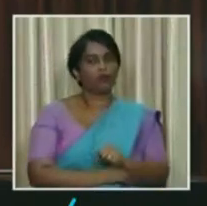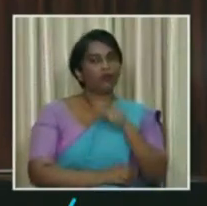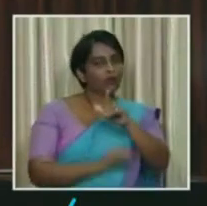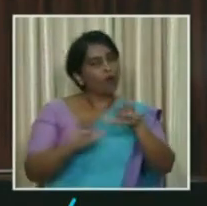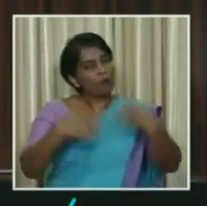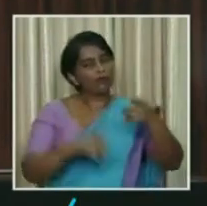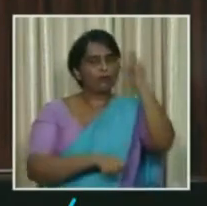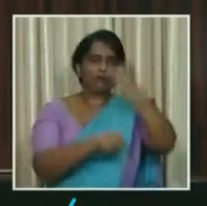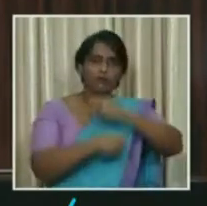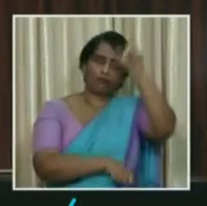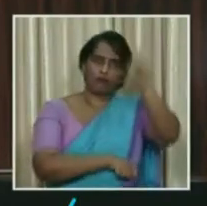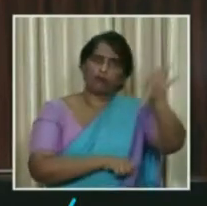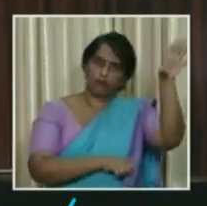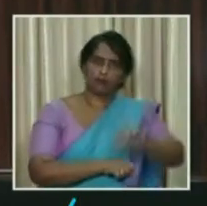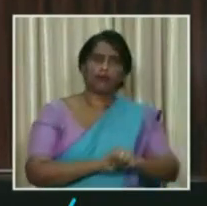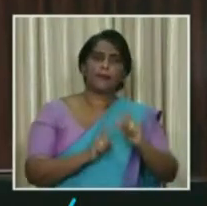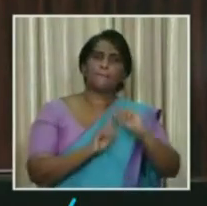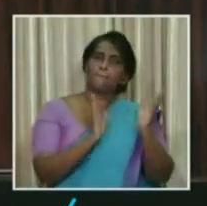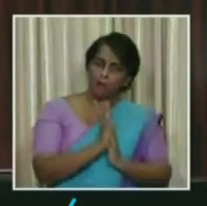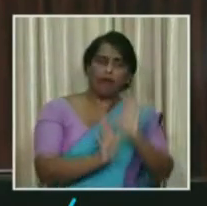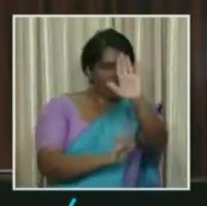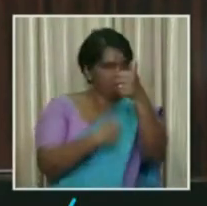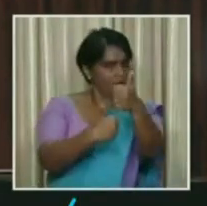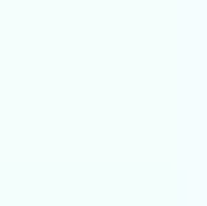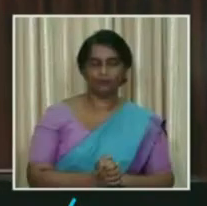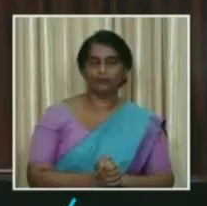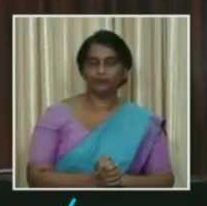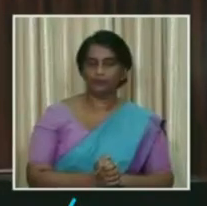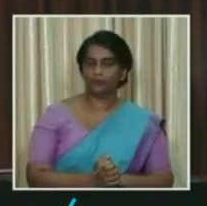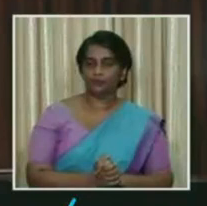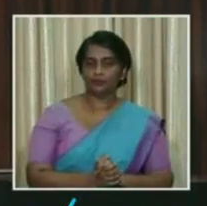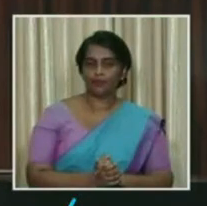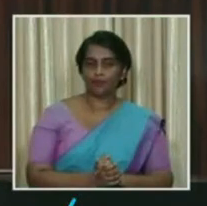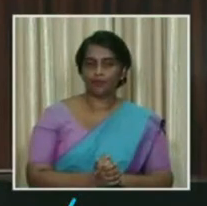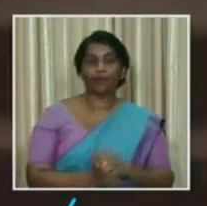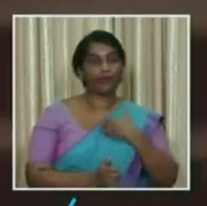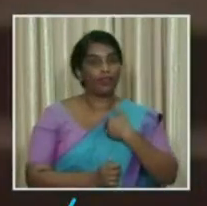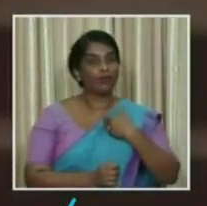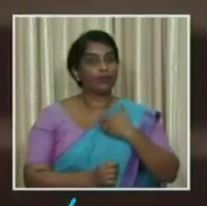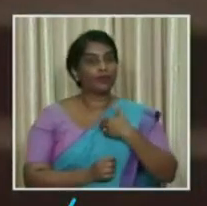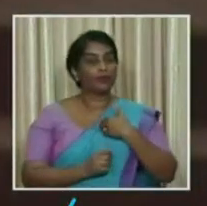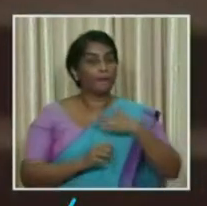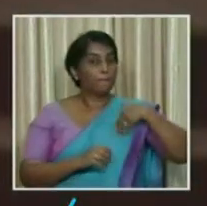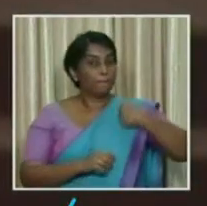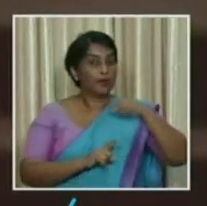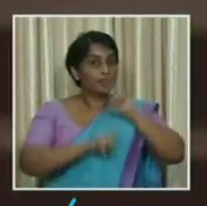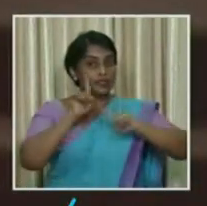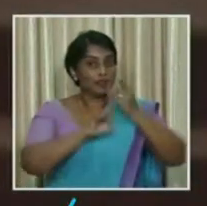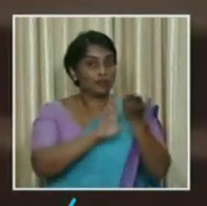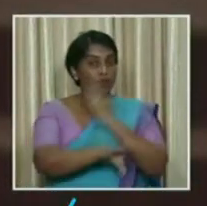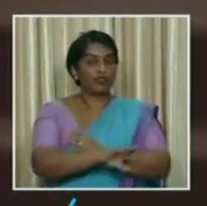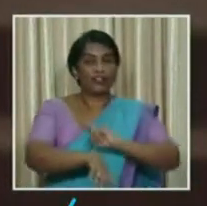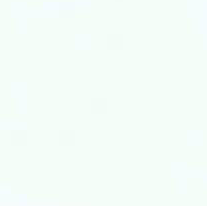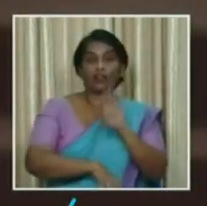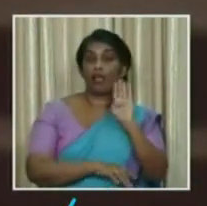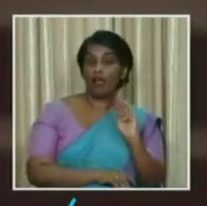ඕනෑම නිලධාරියෙක් කැඳවන්න. අගමැතිතුමාට අයිතිය තියෙනවා. අපි මූලික සාකච්ඡාව ආරම්භ කරන්න ඉස්සෙල්ලා විනාඩි 40ක්